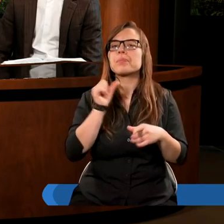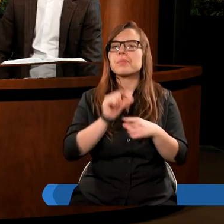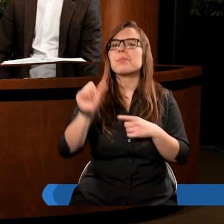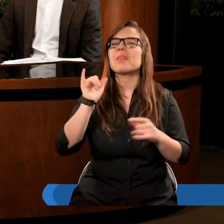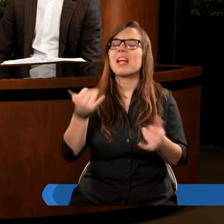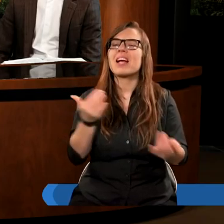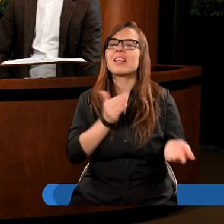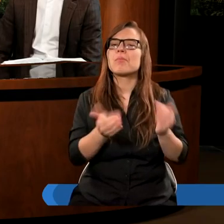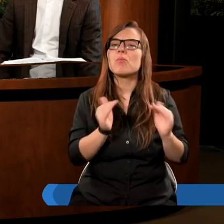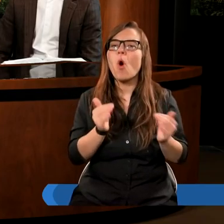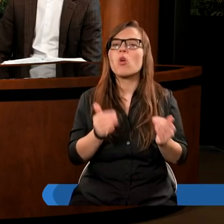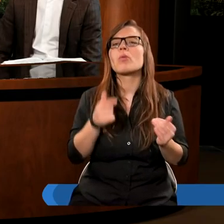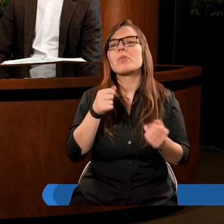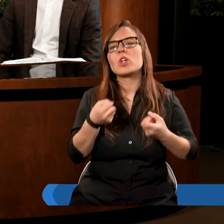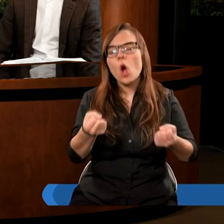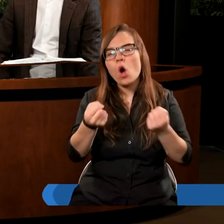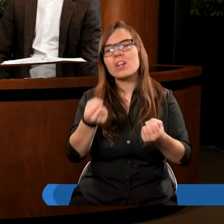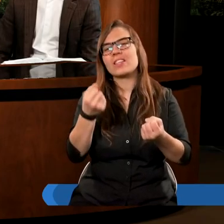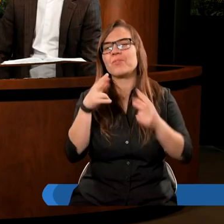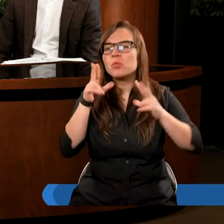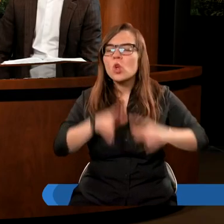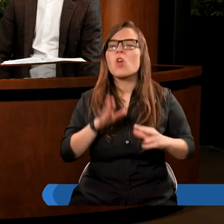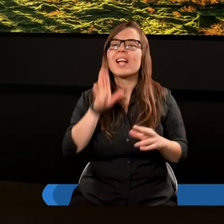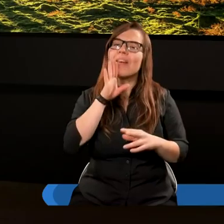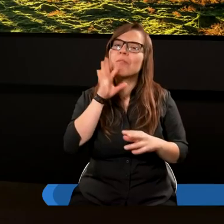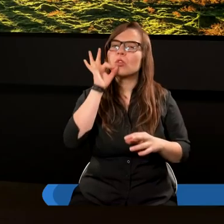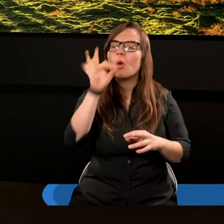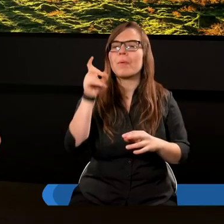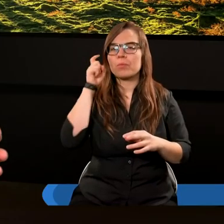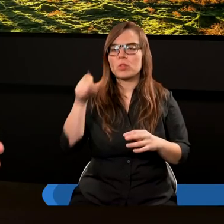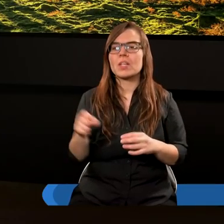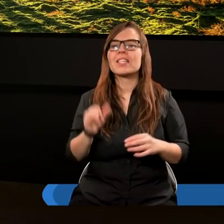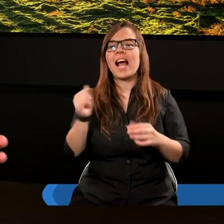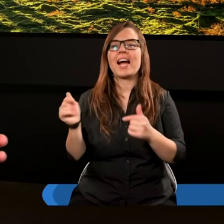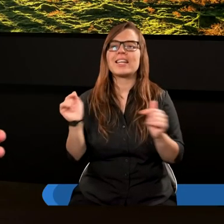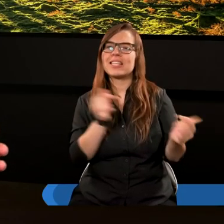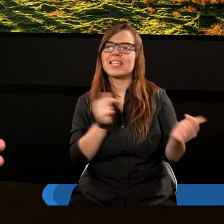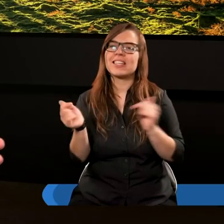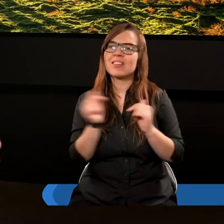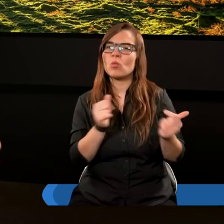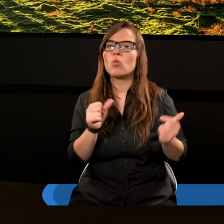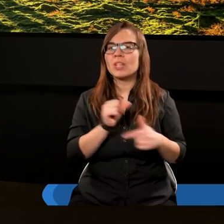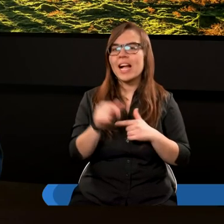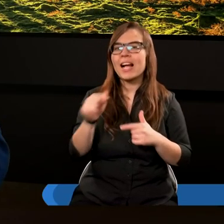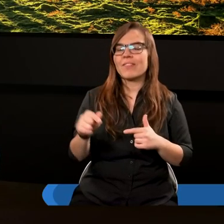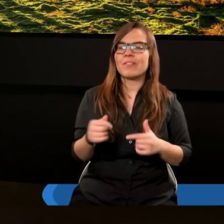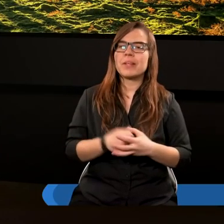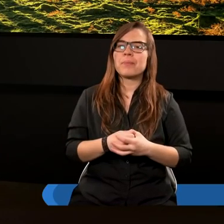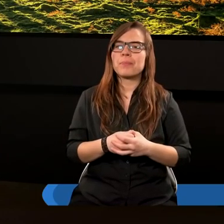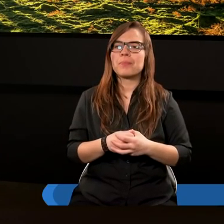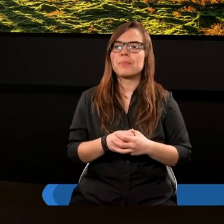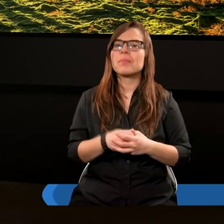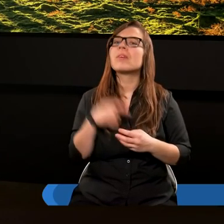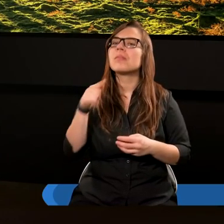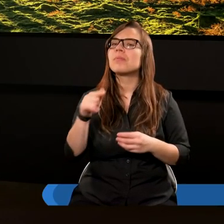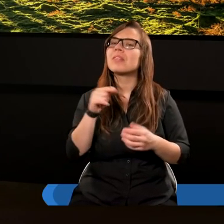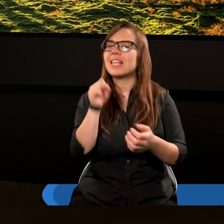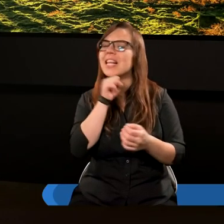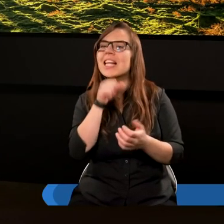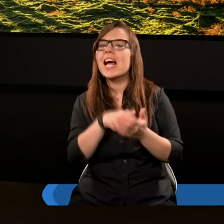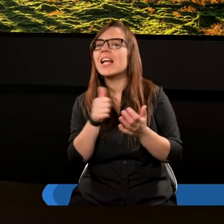jaki sposób będę duchem kłamliwym w ustach wszystkich jego proroków. Czyli widzimy, że jakaś dyskusja też w niebie się toczy. I czasy Starego